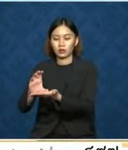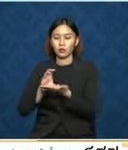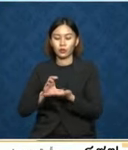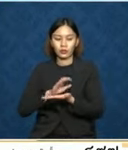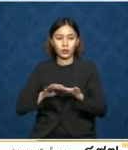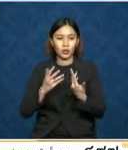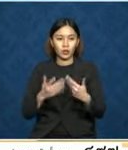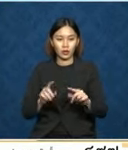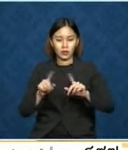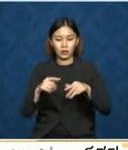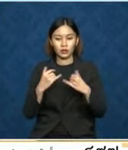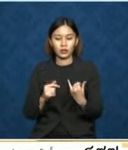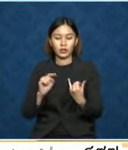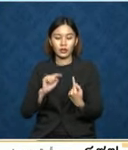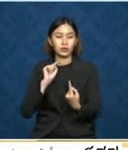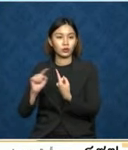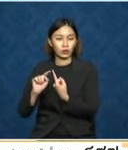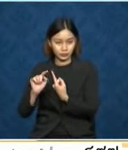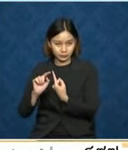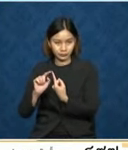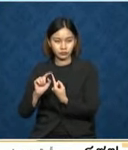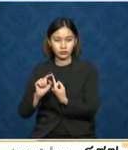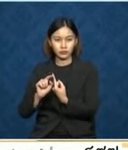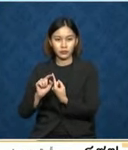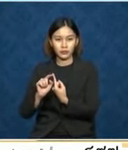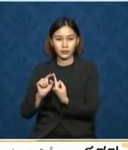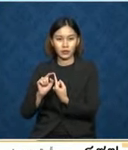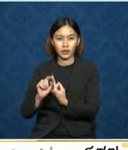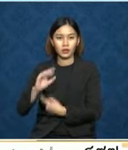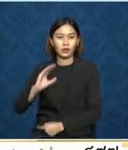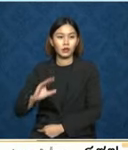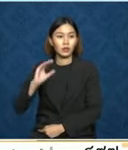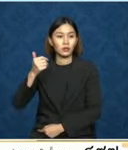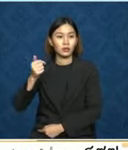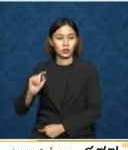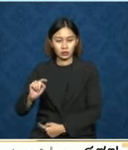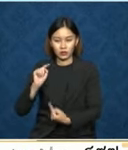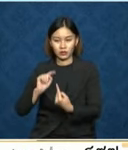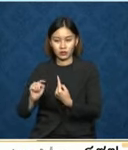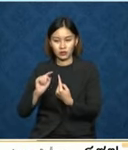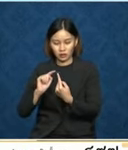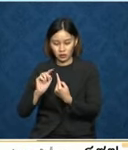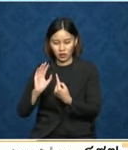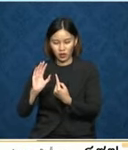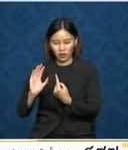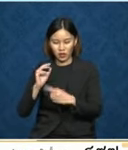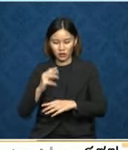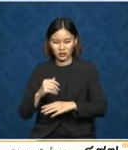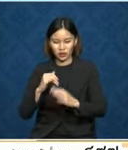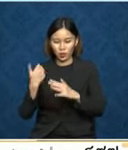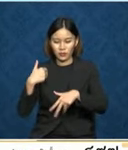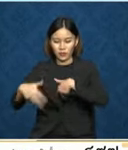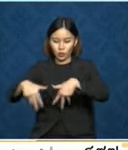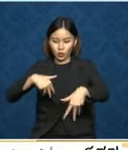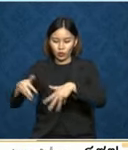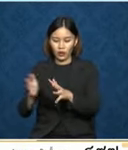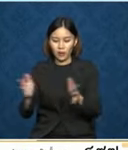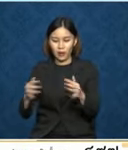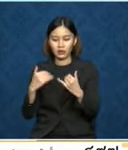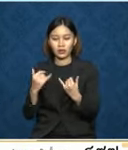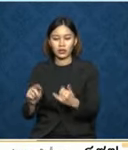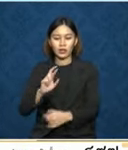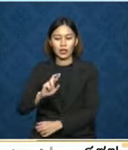ร้อยแล้วแต่ตอนนี้นะครับในฝั่งของเอ่อเมืองราคามในฝั่งของทิศตะวันตกของเมืองซึ่งมีชชนหนาแน่นเนี่ยยัง